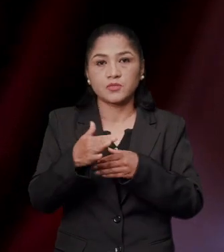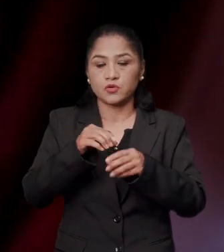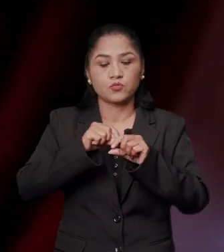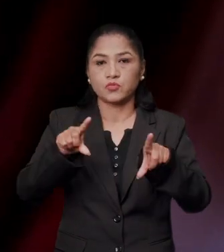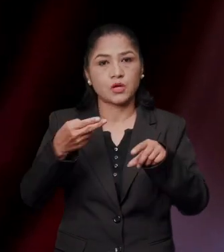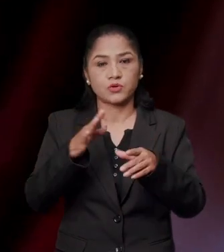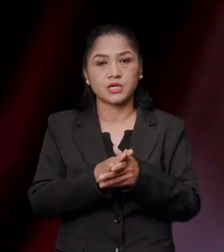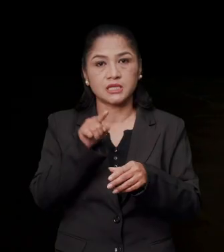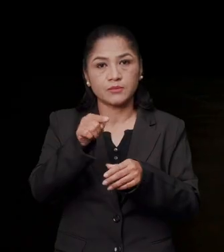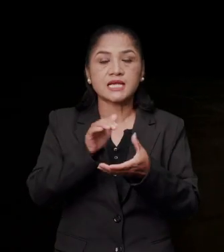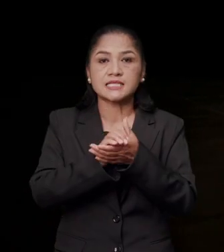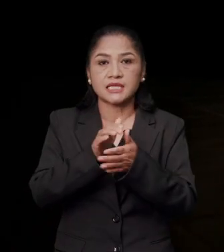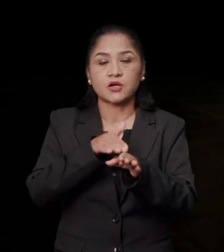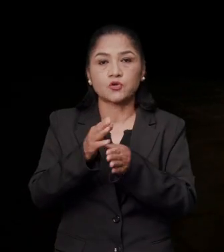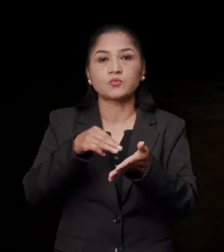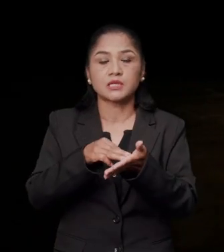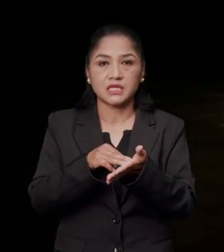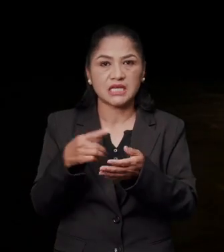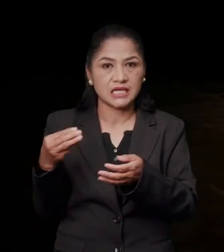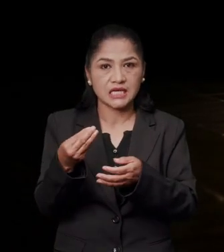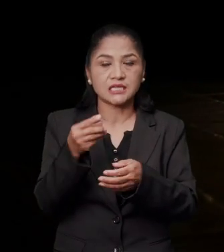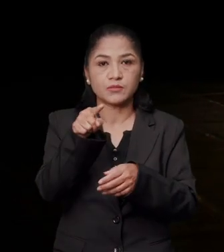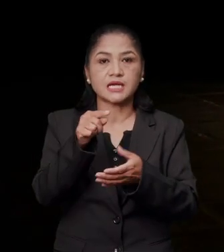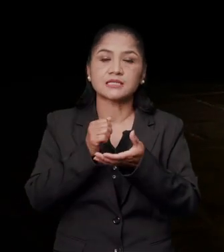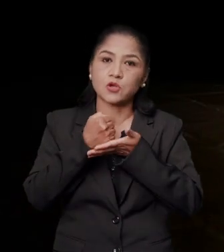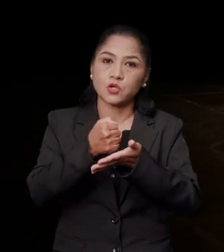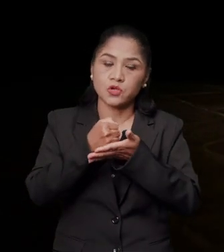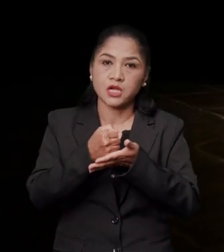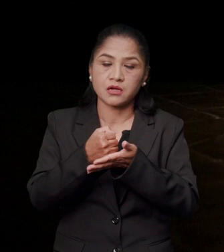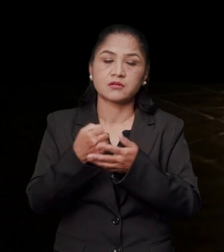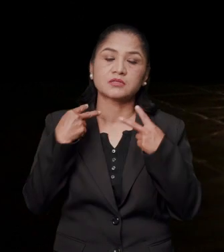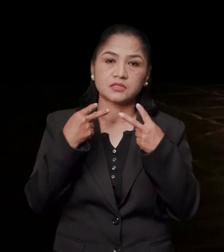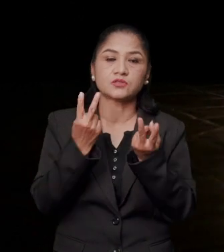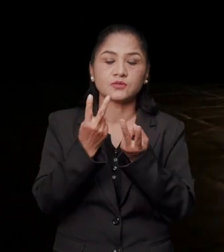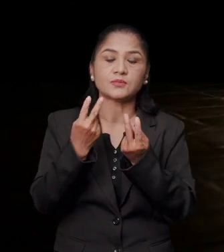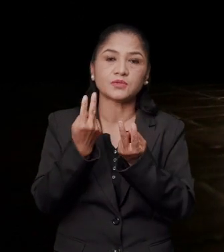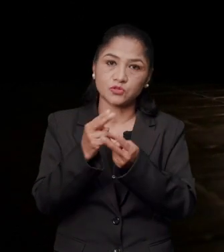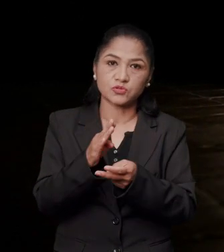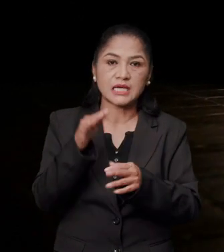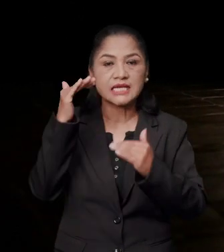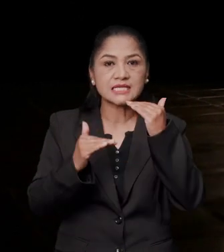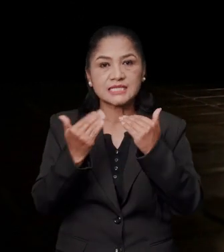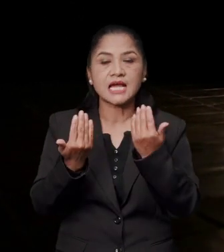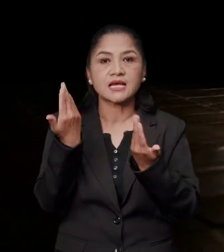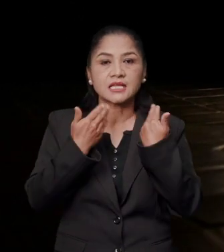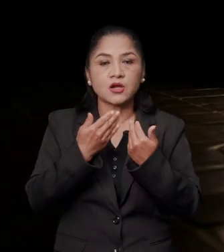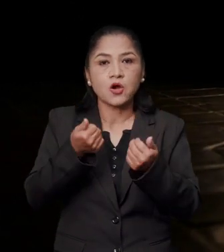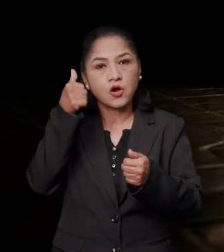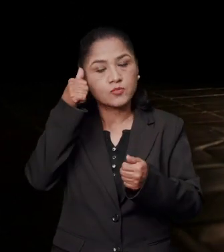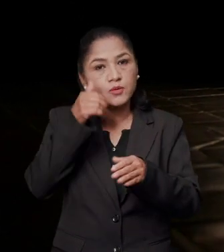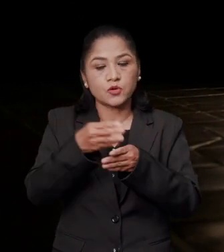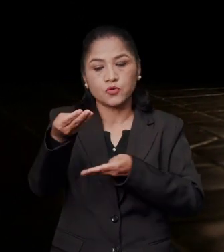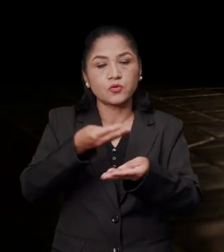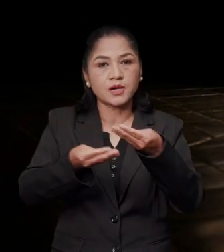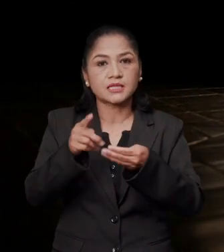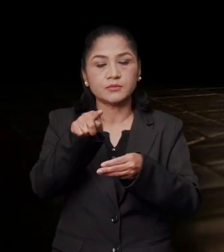यो समाप्त हुने छैन। तिम्रा साथीहरूमध्ये चाहिँ केही तिम्रो साथ सहयोगमा निर्भर हुनेछन् भने हिंसा र भेदभावका आफ्ना